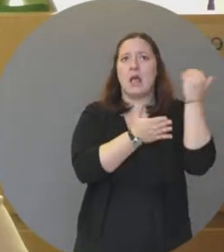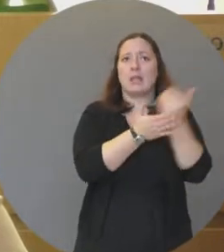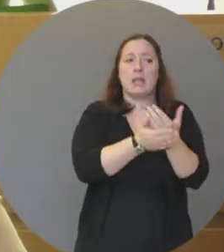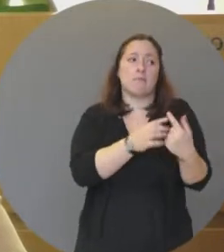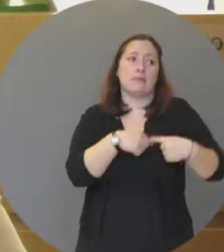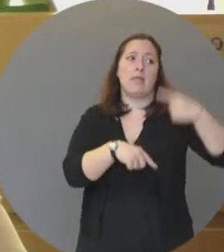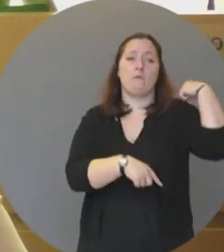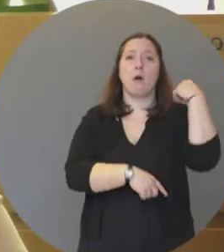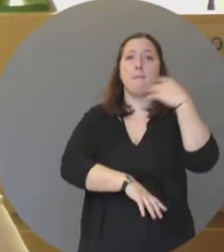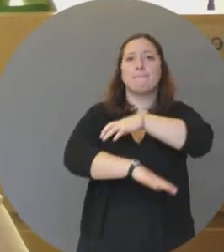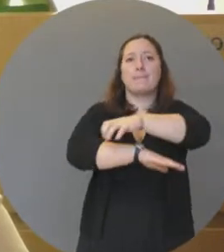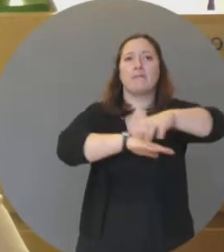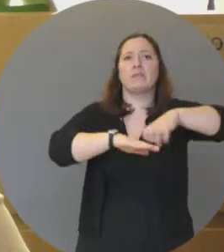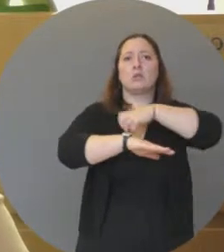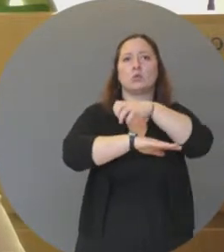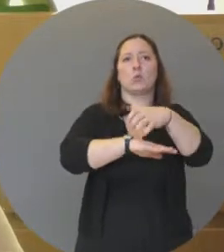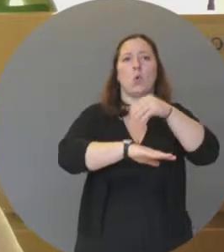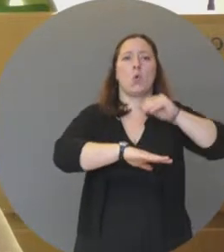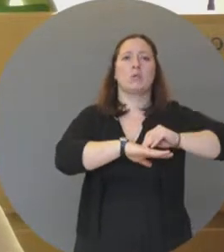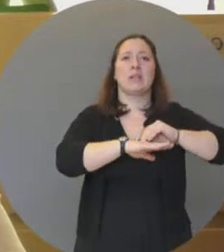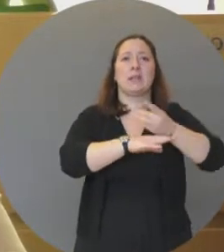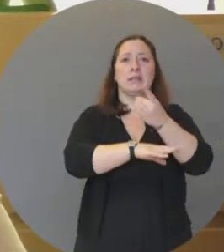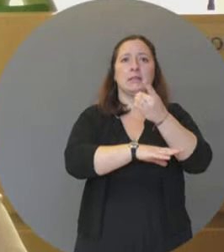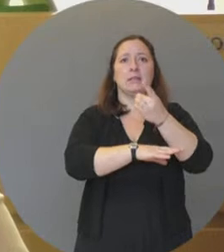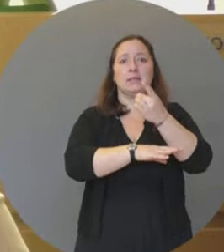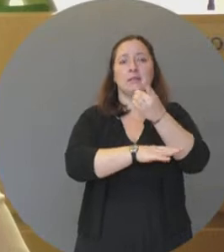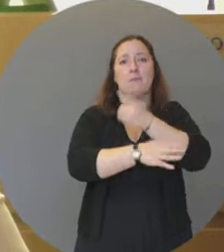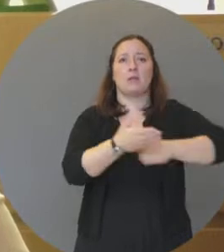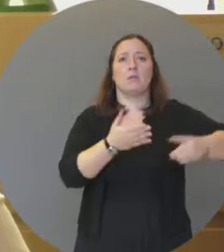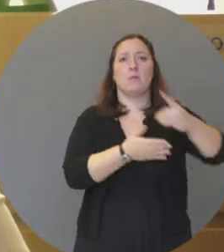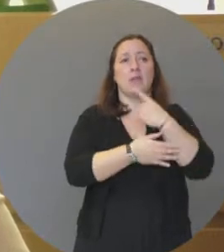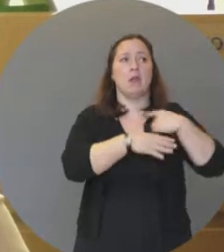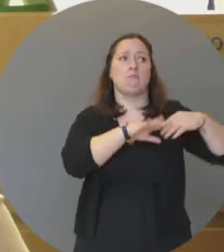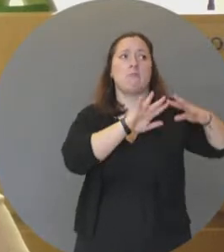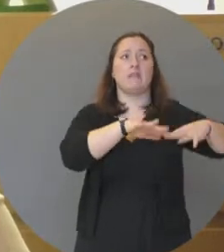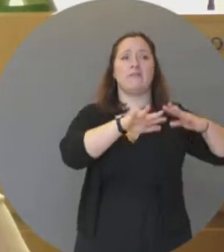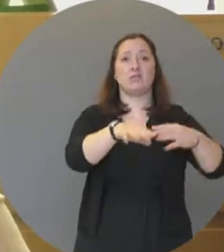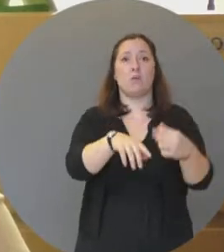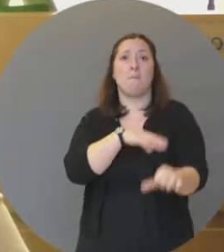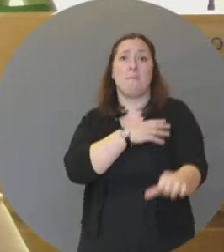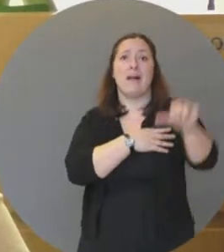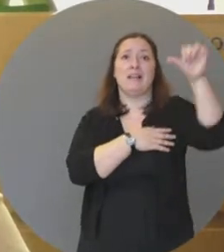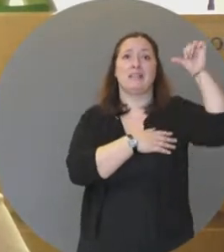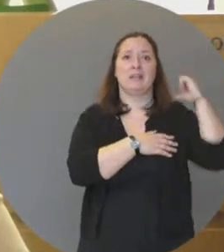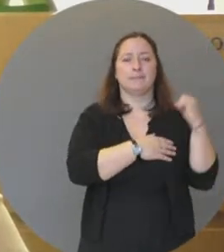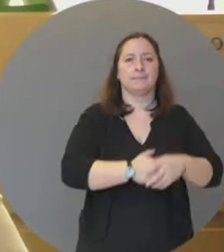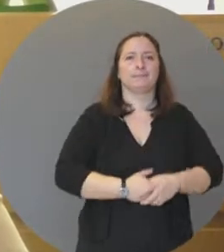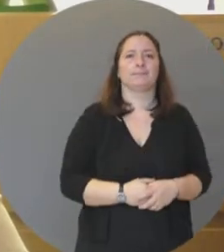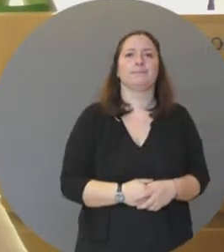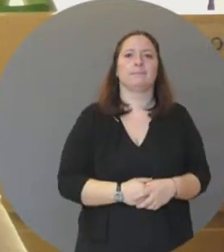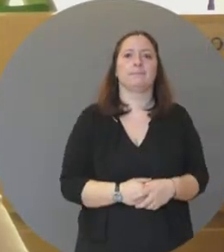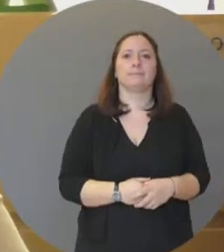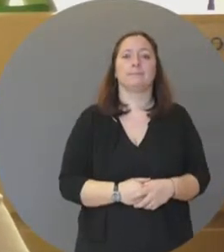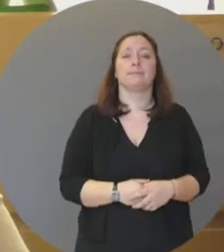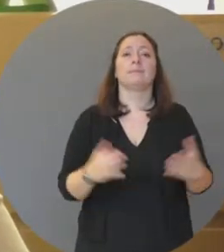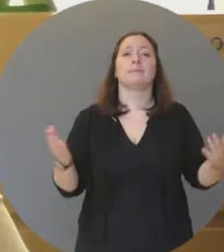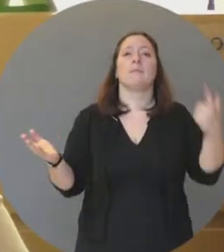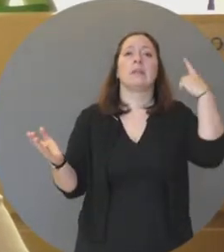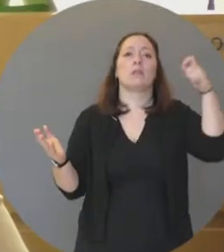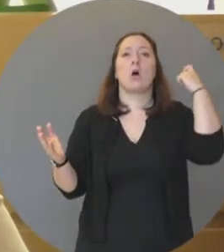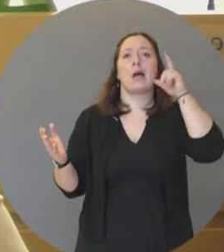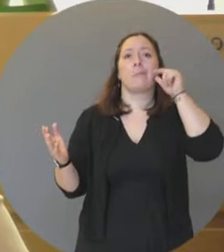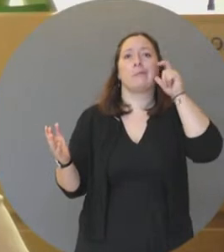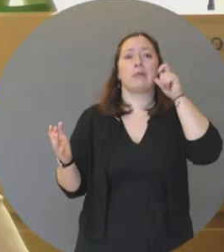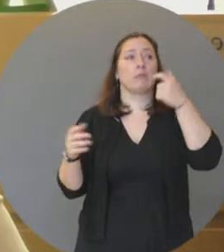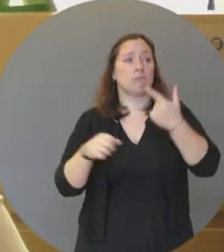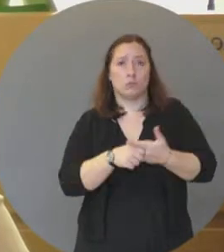et le Conseil départemental mardi de la semaine dernière le président de la République promettait il y a deux ans que la nation